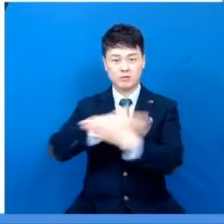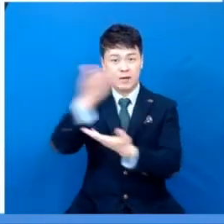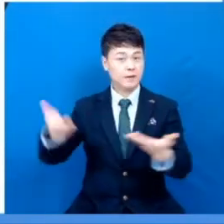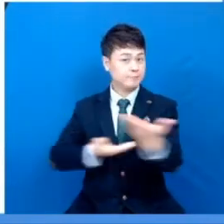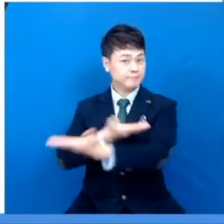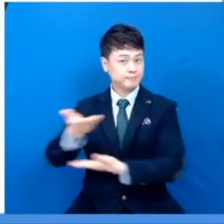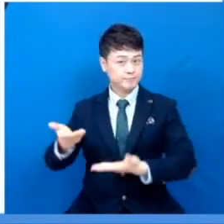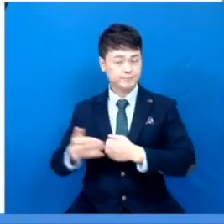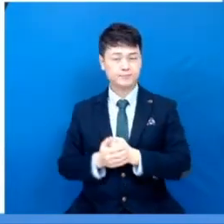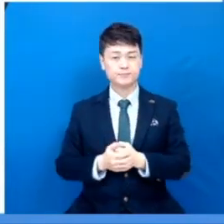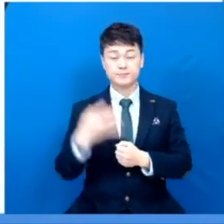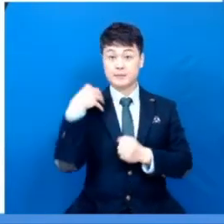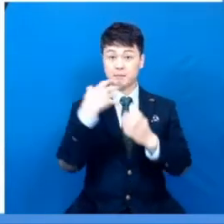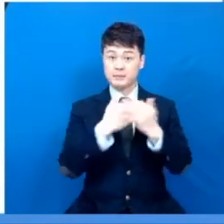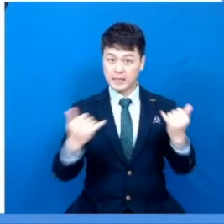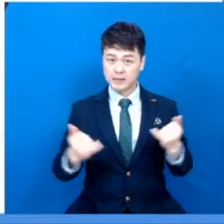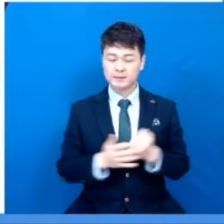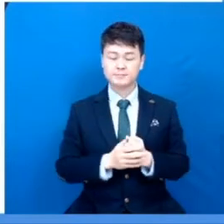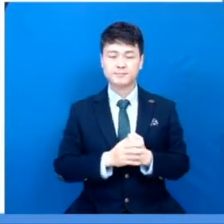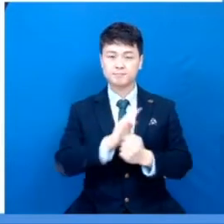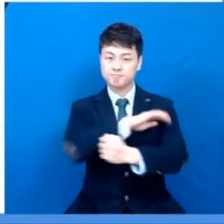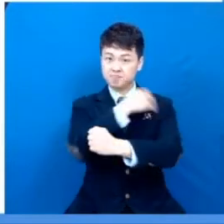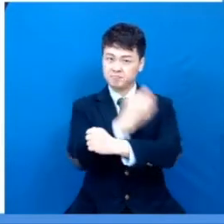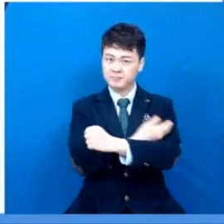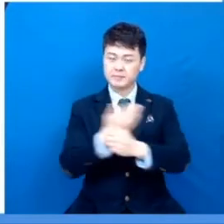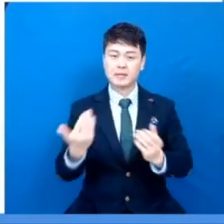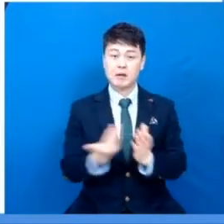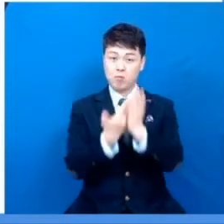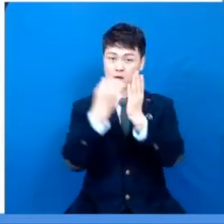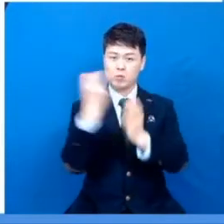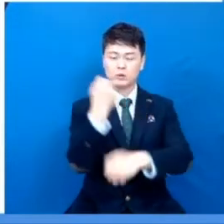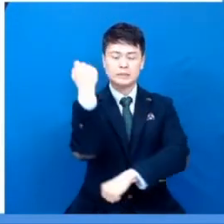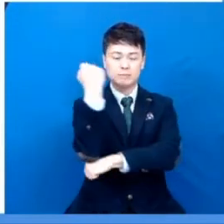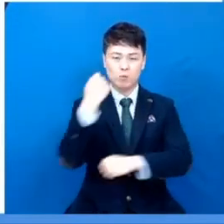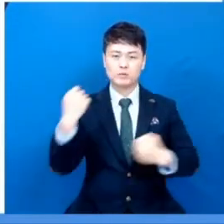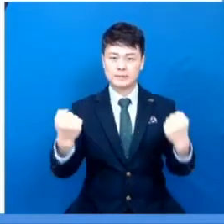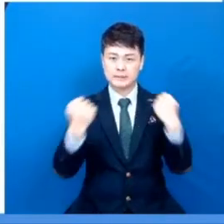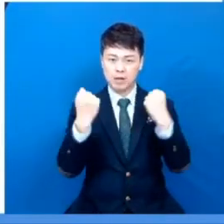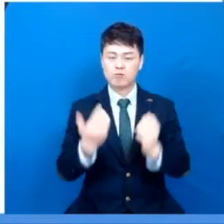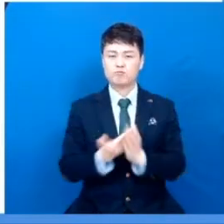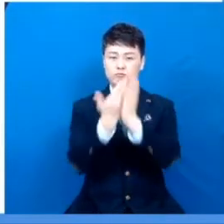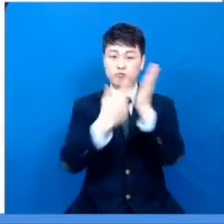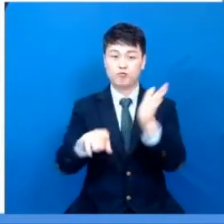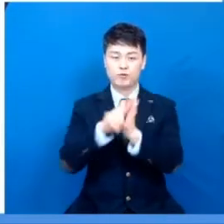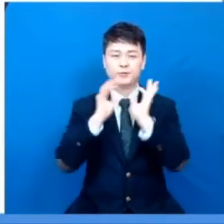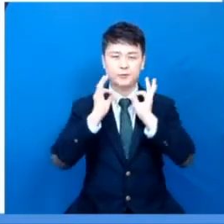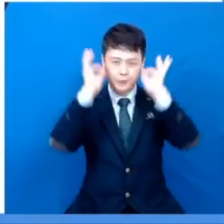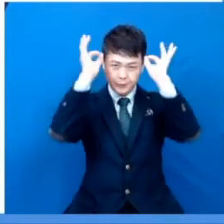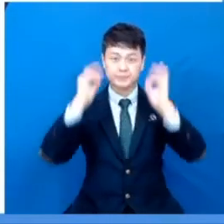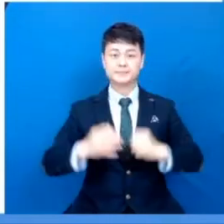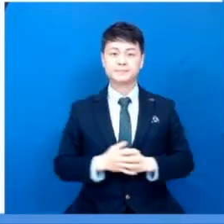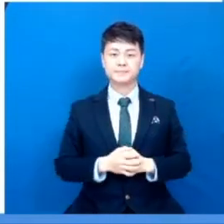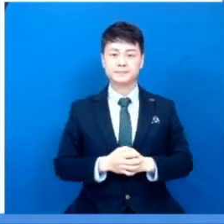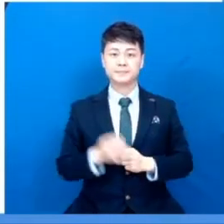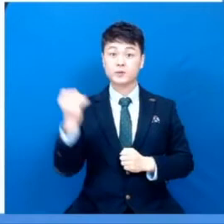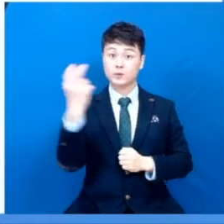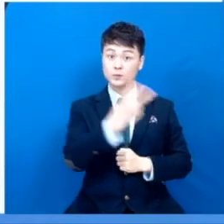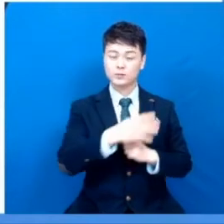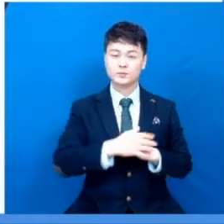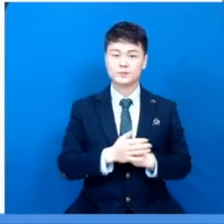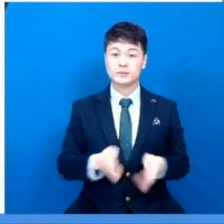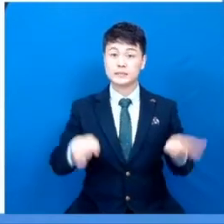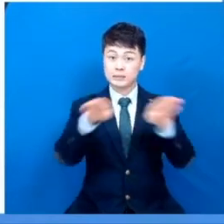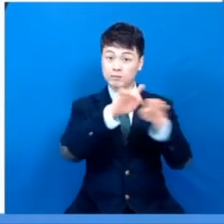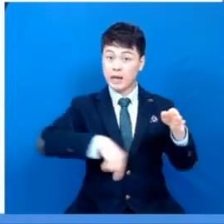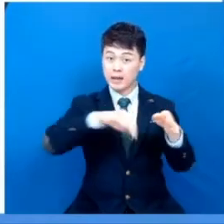실무자 역량강화 미 기초체력 증진을 위한 노력을 지속하여 씁니다 또한 기간